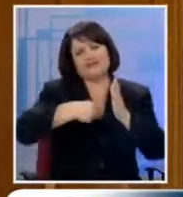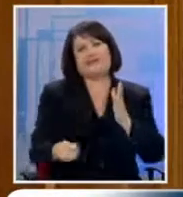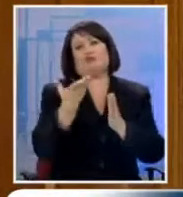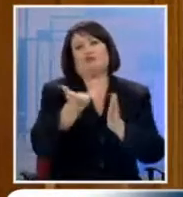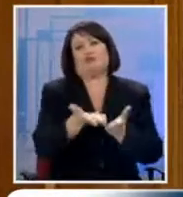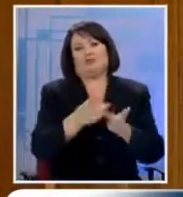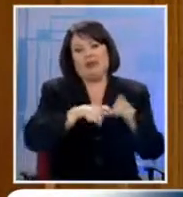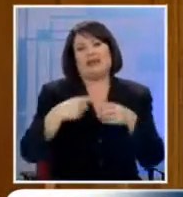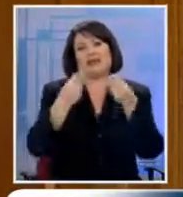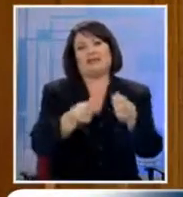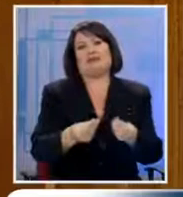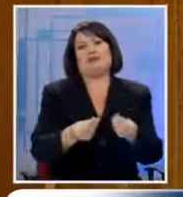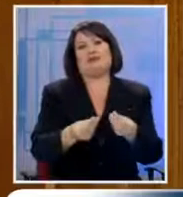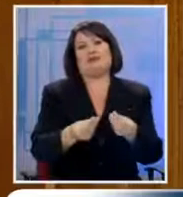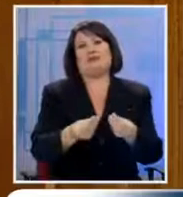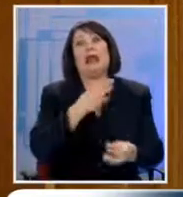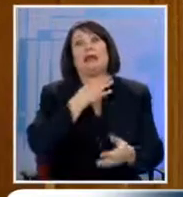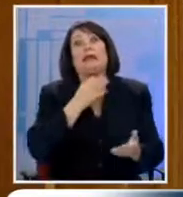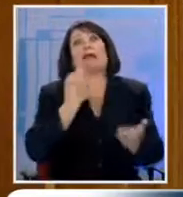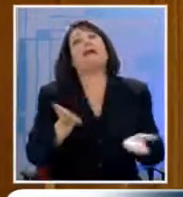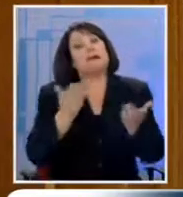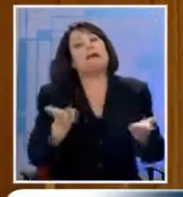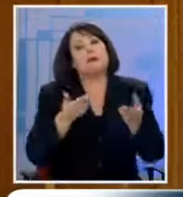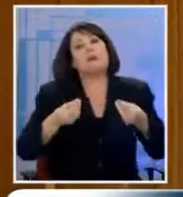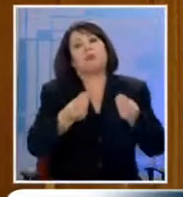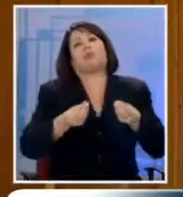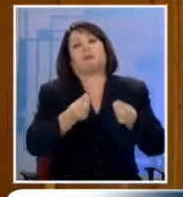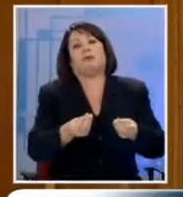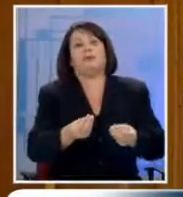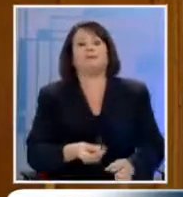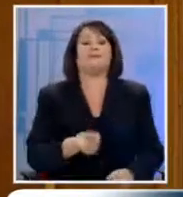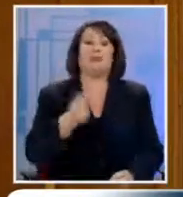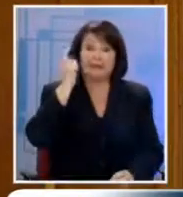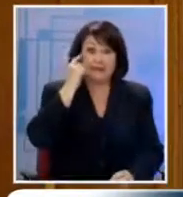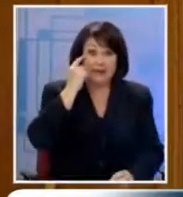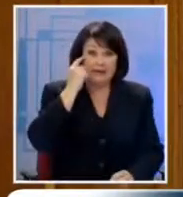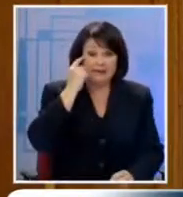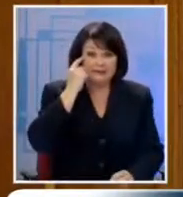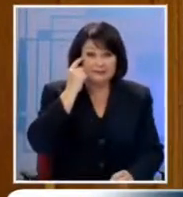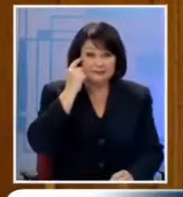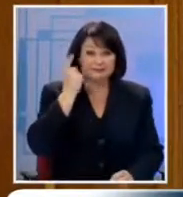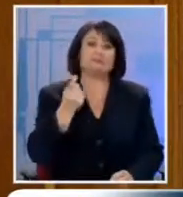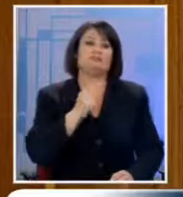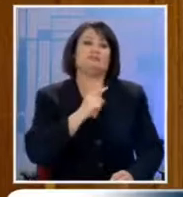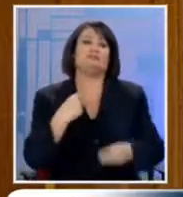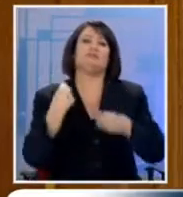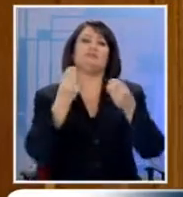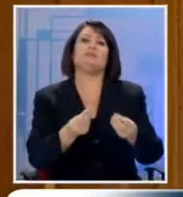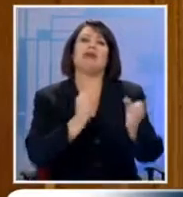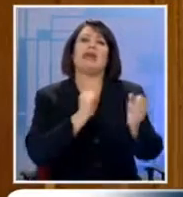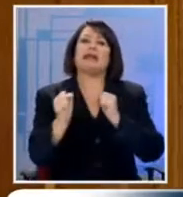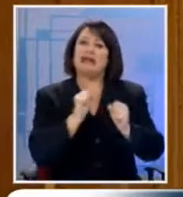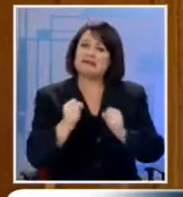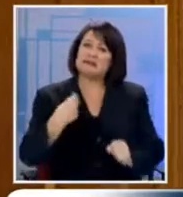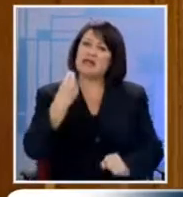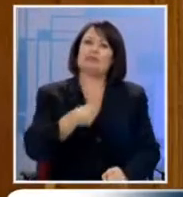αναγνωρίζοντας και καθιερώνοντας την ανωτέρα βία. Αναγνωρίζοντας δηλαδή προνομιακά τα αποτελέσματα της κρίσης